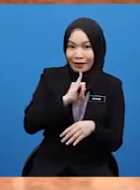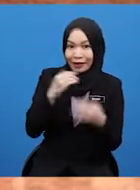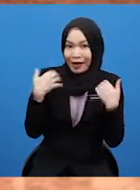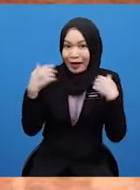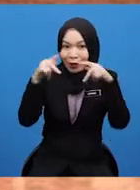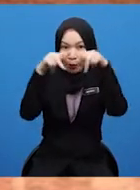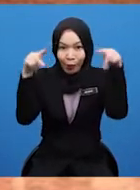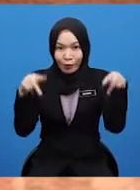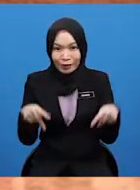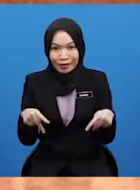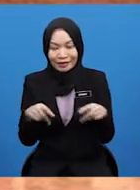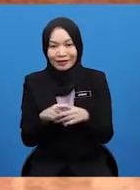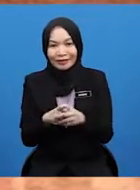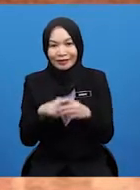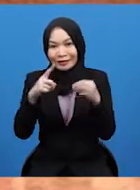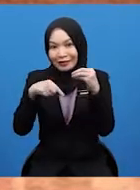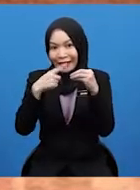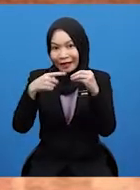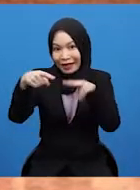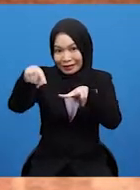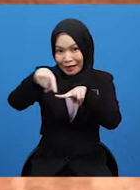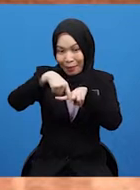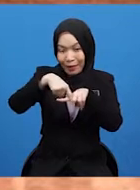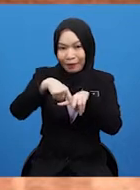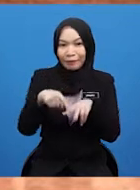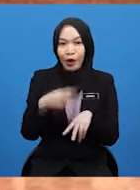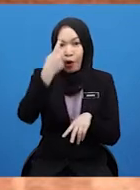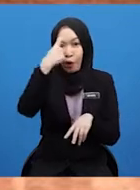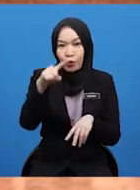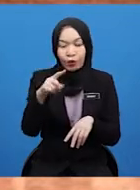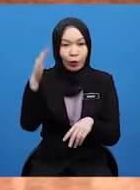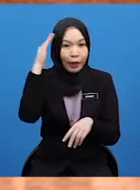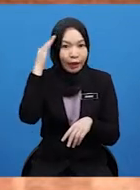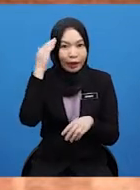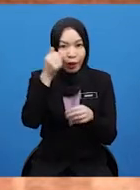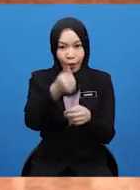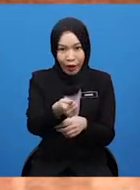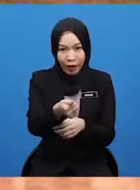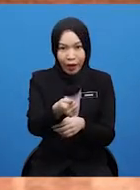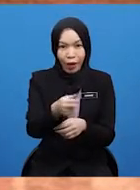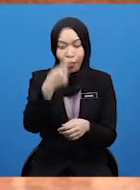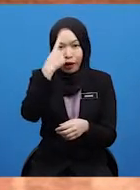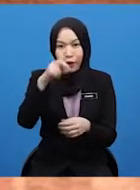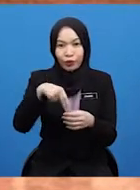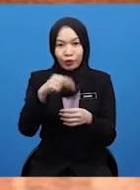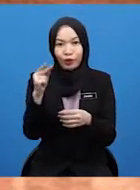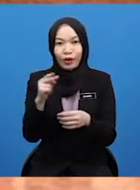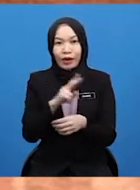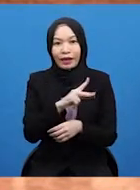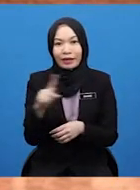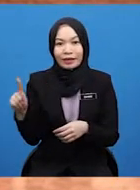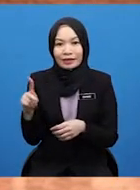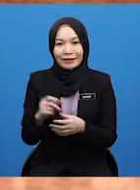adalah poster berkaitan capal. Untuk pengetahuan pelajar, bagi penghasilan perekaan sesebuah produk